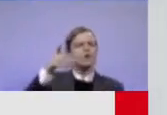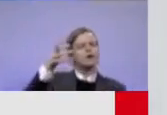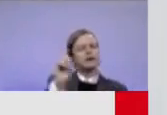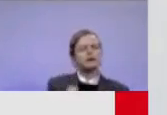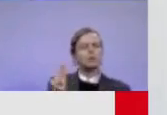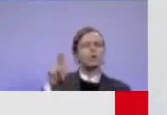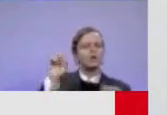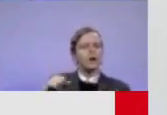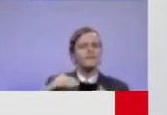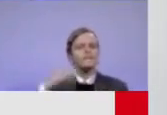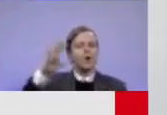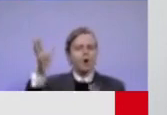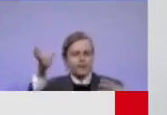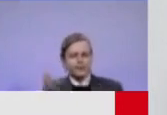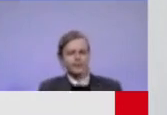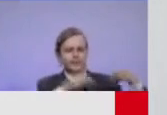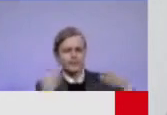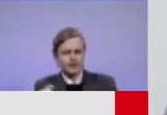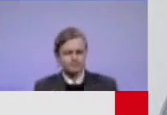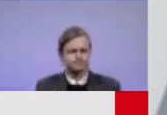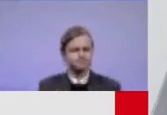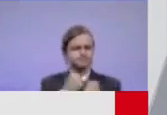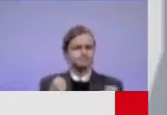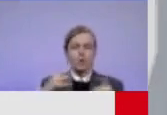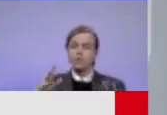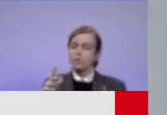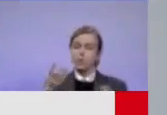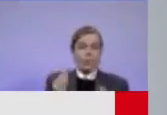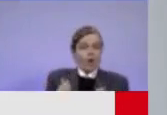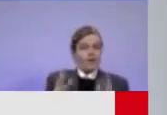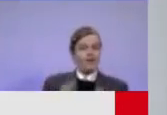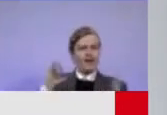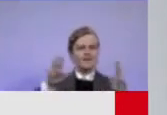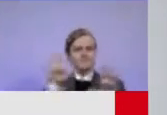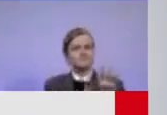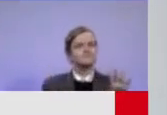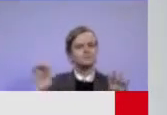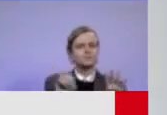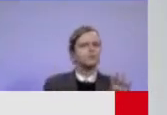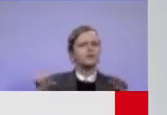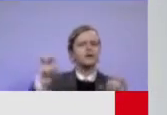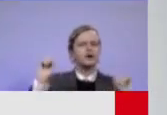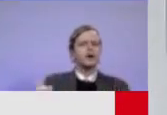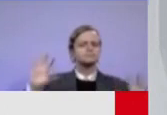pentru eficientizare și pentru îmbunătățirea calității vieții în toate regiunile